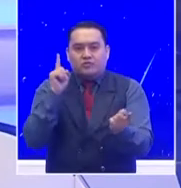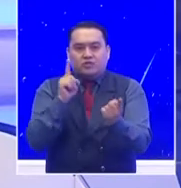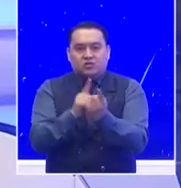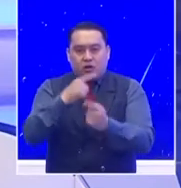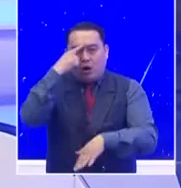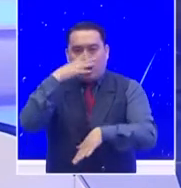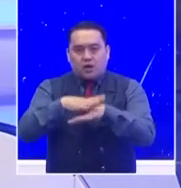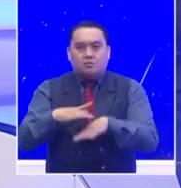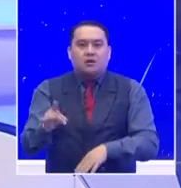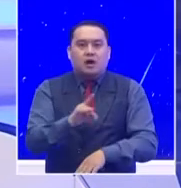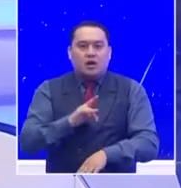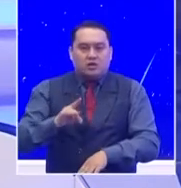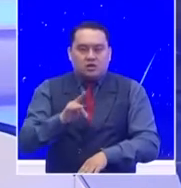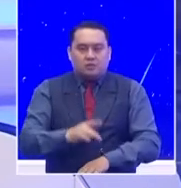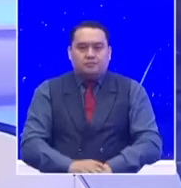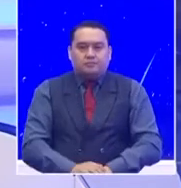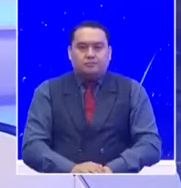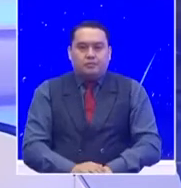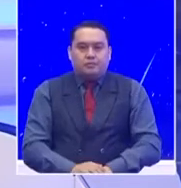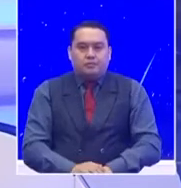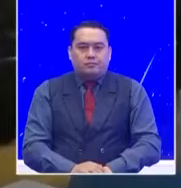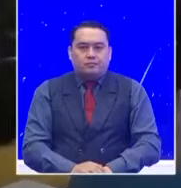населением аким района Галым Токпейсов.